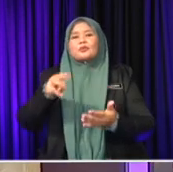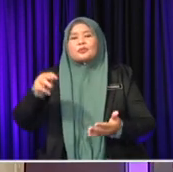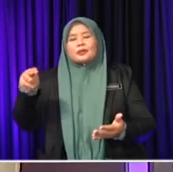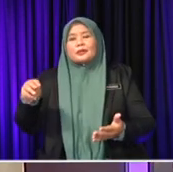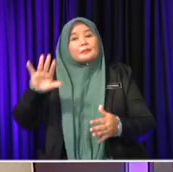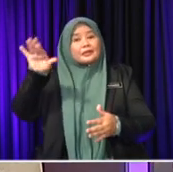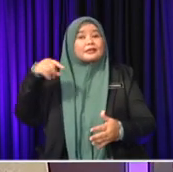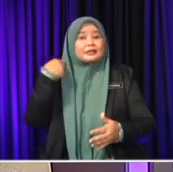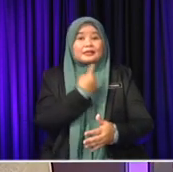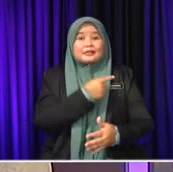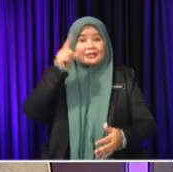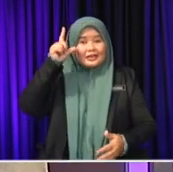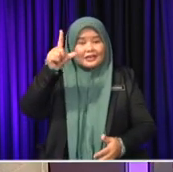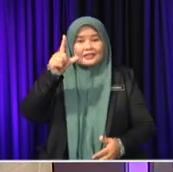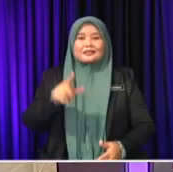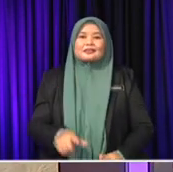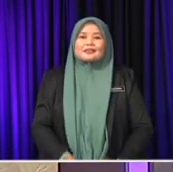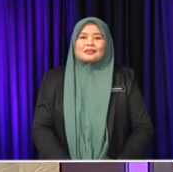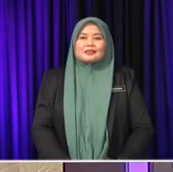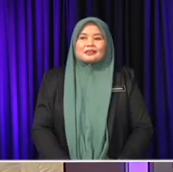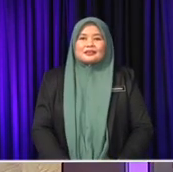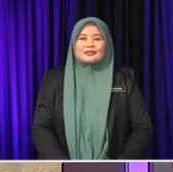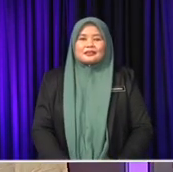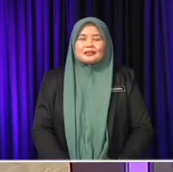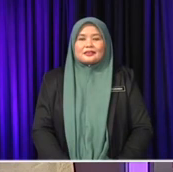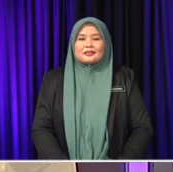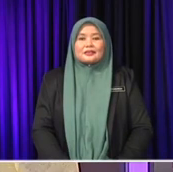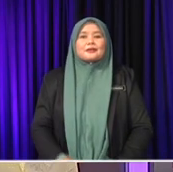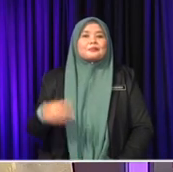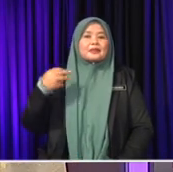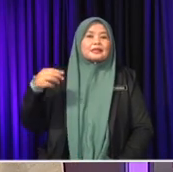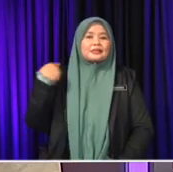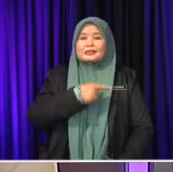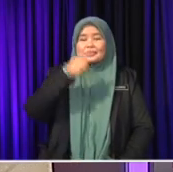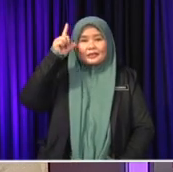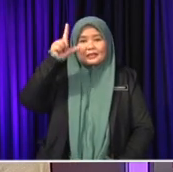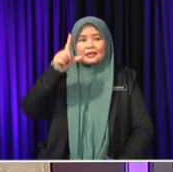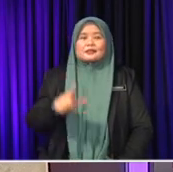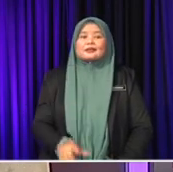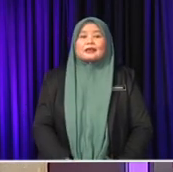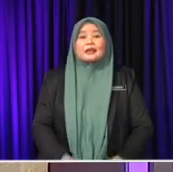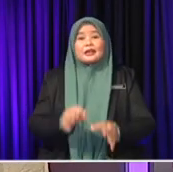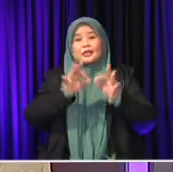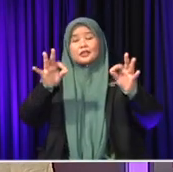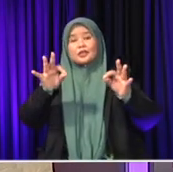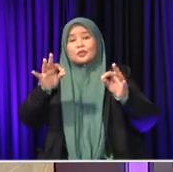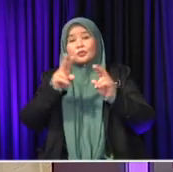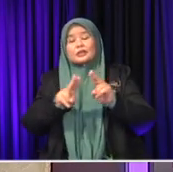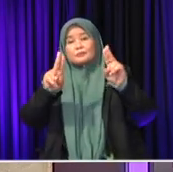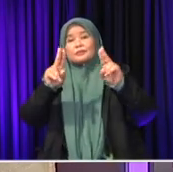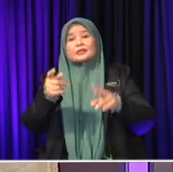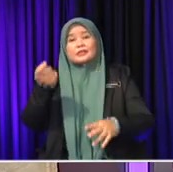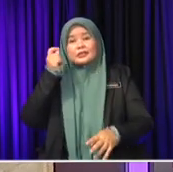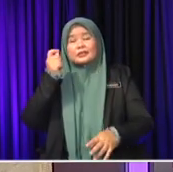Mari kita lihat ya Mari kita lihat kalimah kalimah utama tadi yang